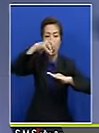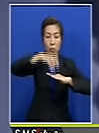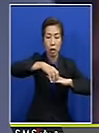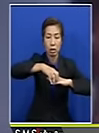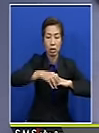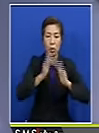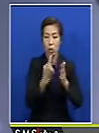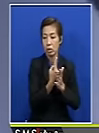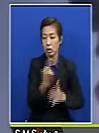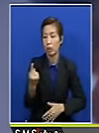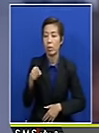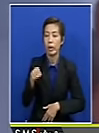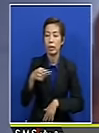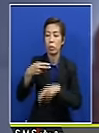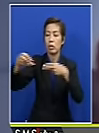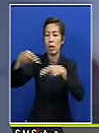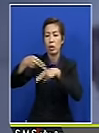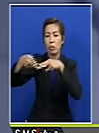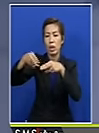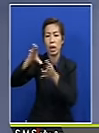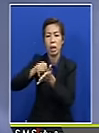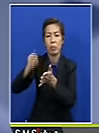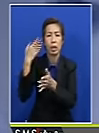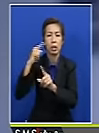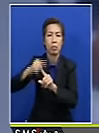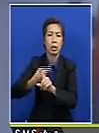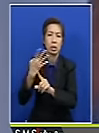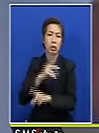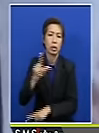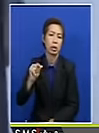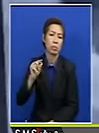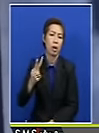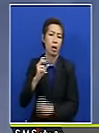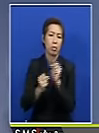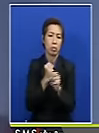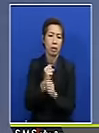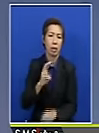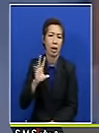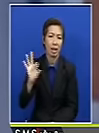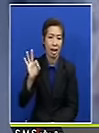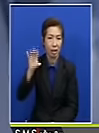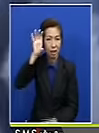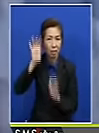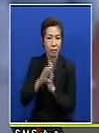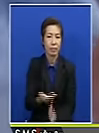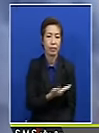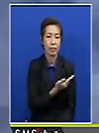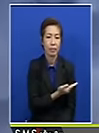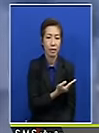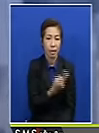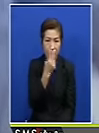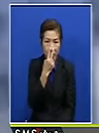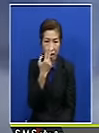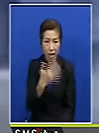คลิปที่ถ่ายเมื่อวันที่22เมษายน2559ที่คุณผู้ชมเห็นนี่แหละนะครับ